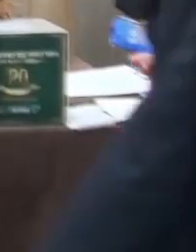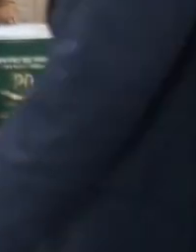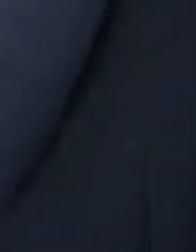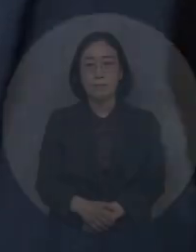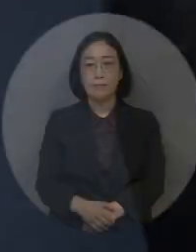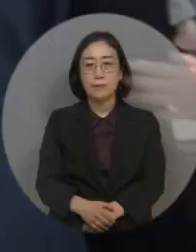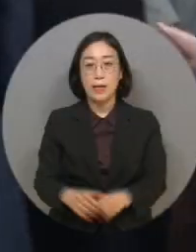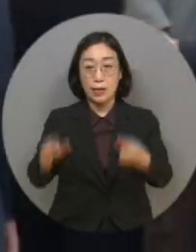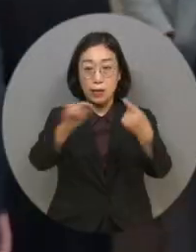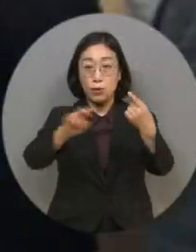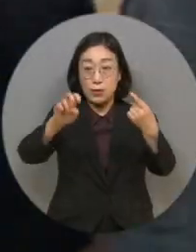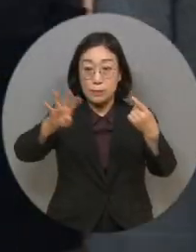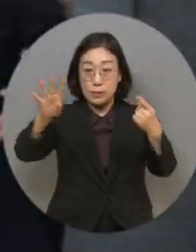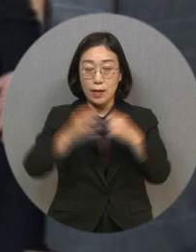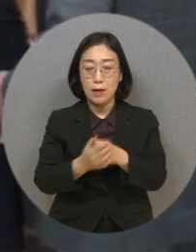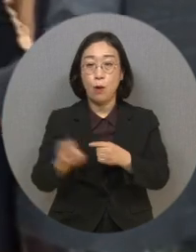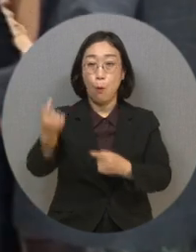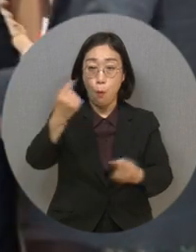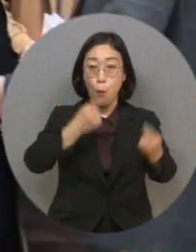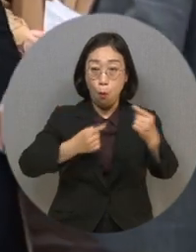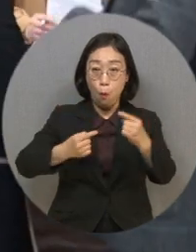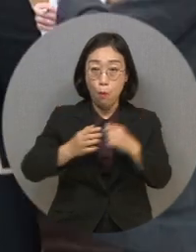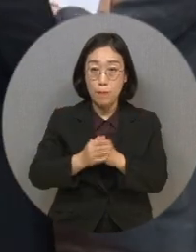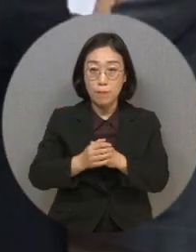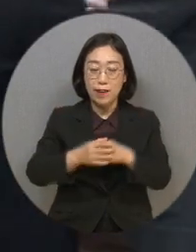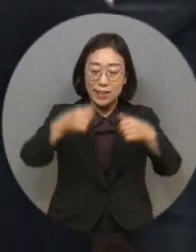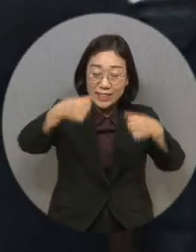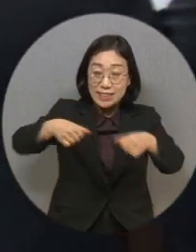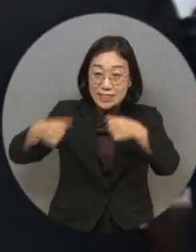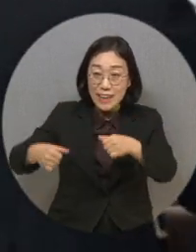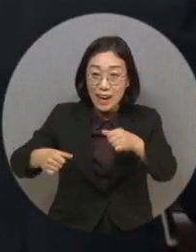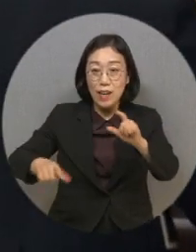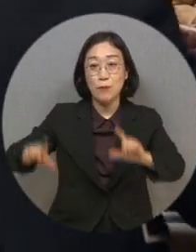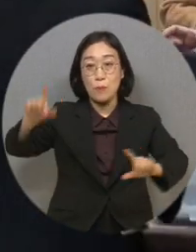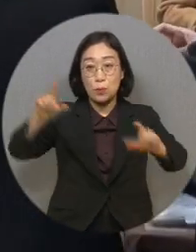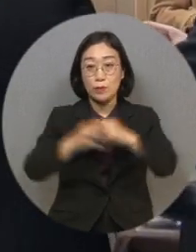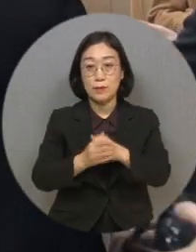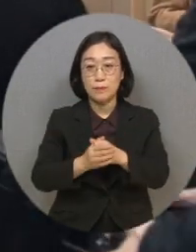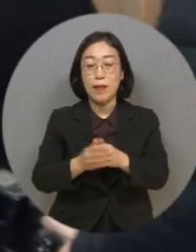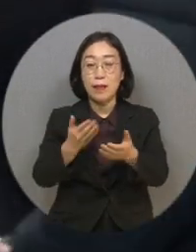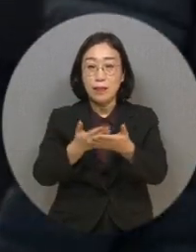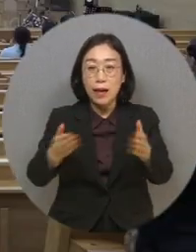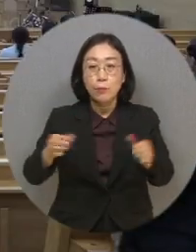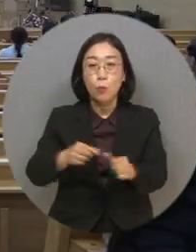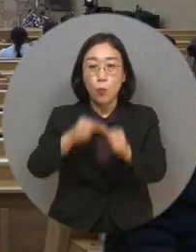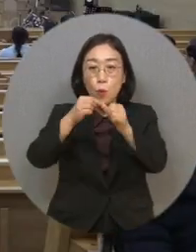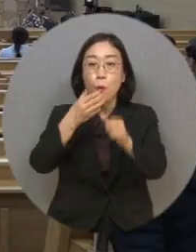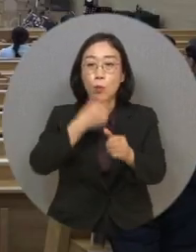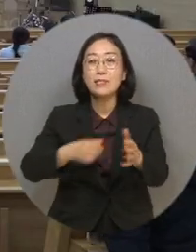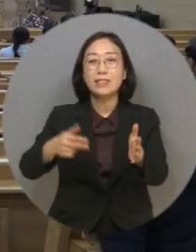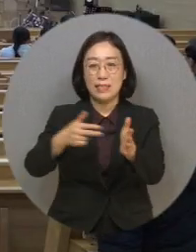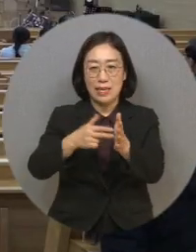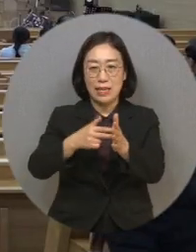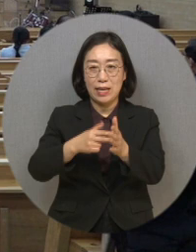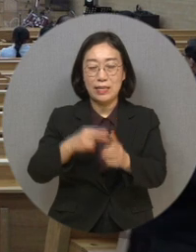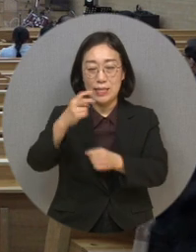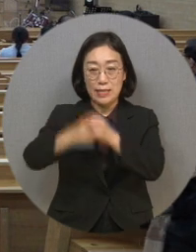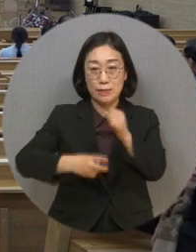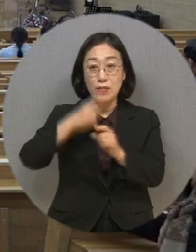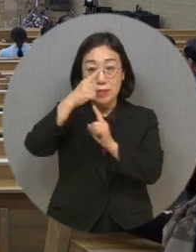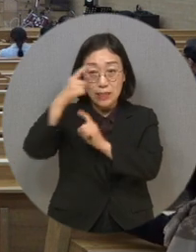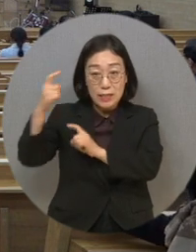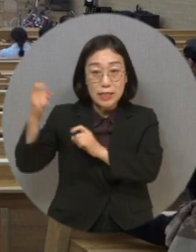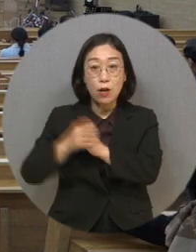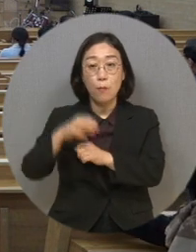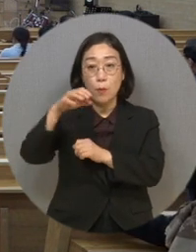지난 24일 방문객들이 반가운 인사를 나누고 있는 이곳은 나눔고용복지재단 창립 20주년 기념식이